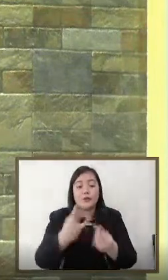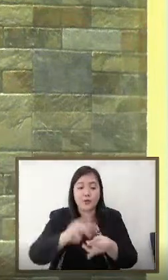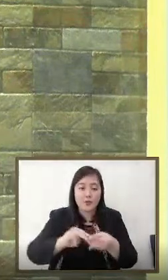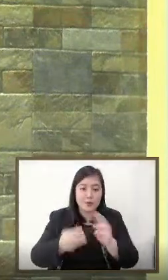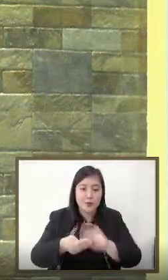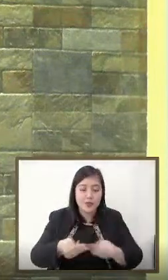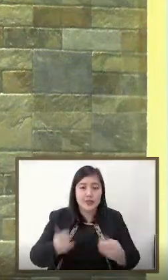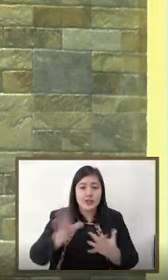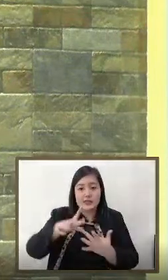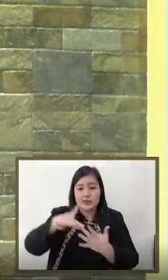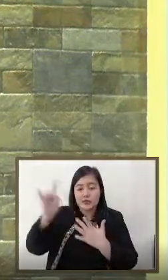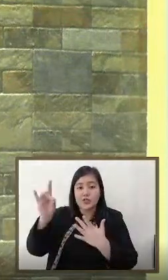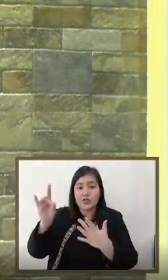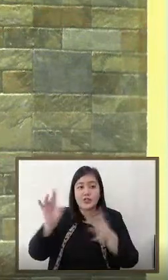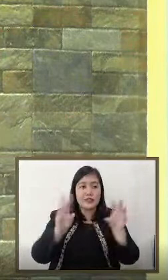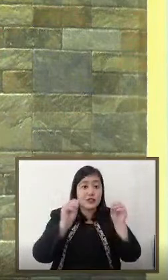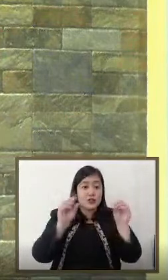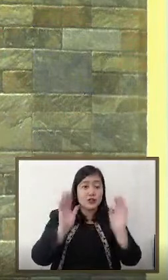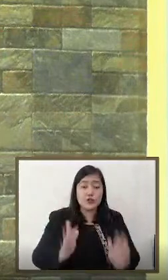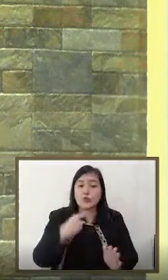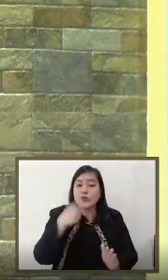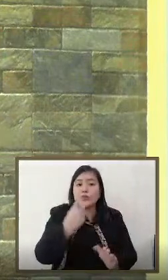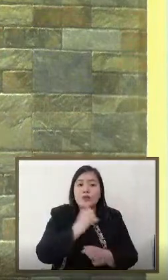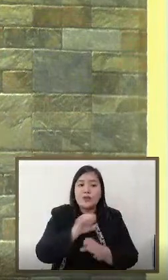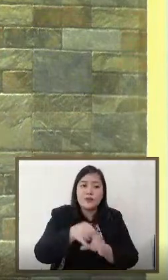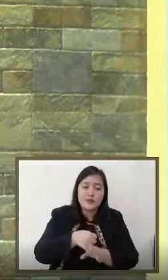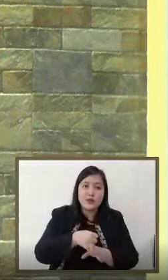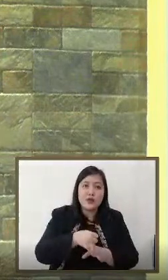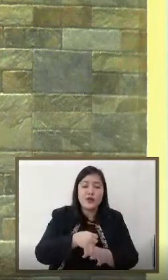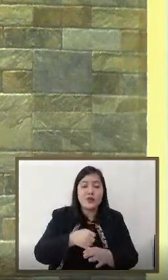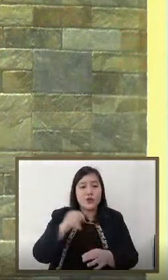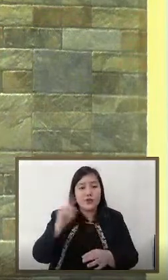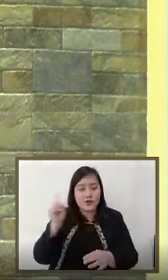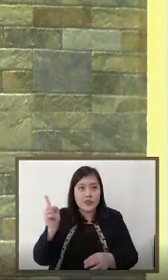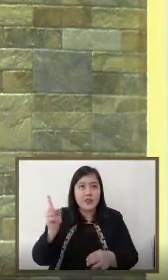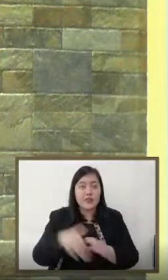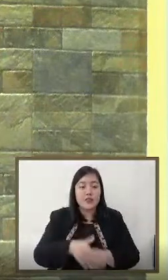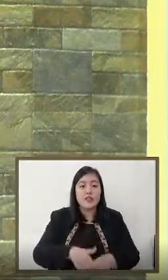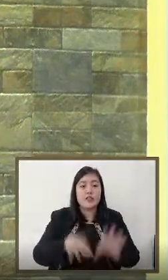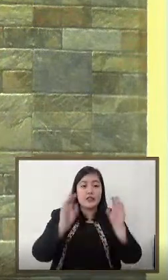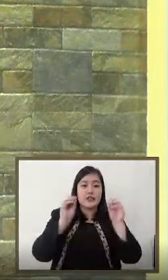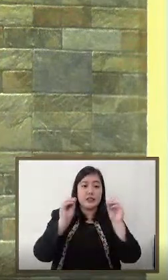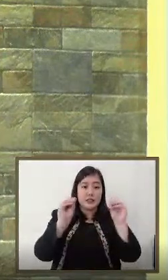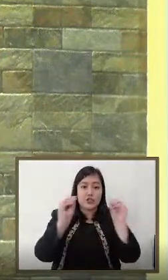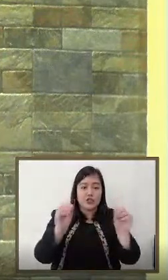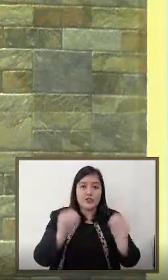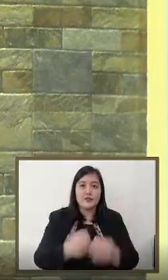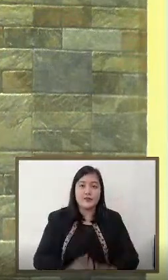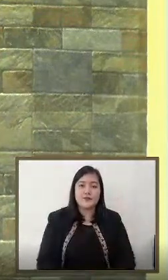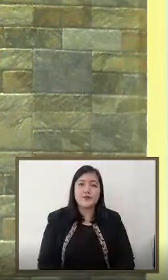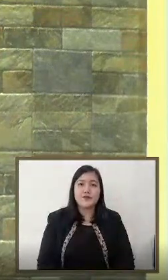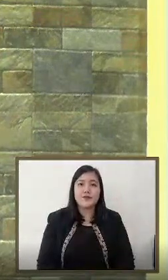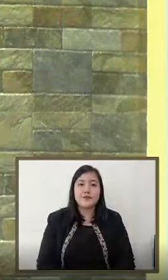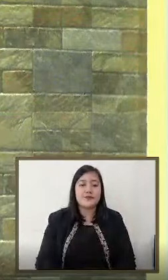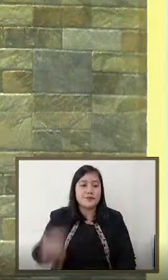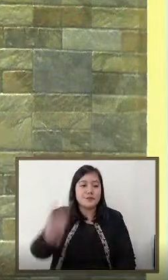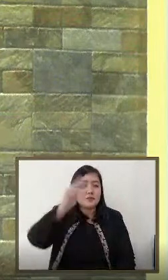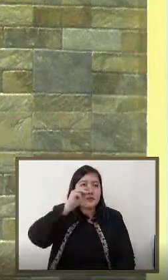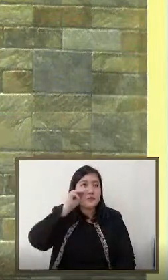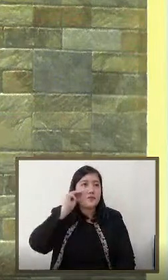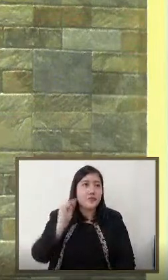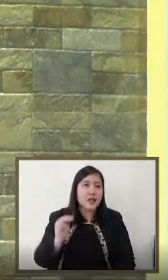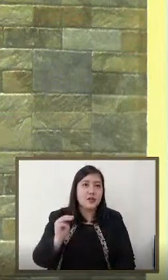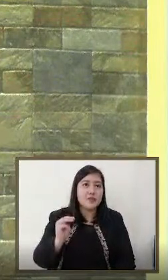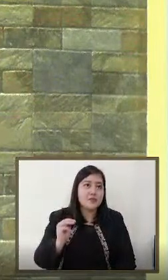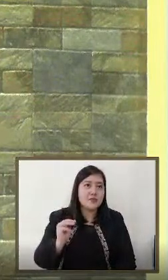na nag-involve sa Good News classes. Man. Like si Ma'am Stephanie, si Ma'am Jasmine, si Ma'am Ellen, si